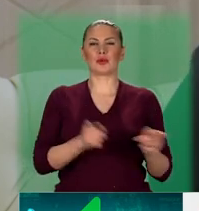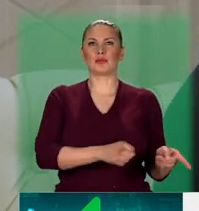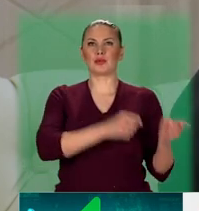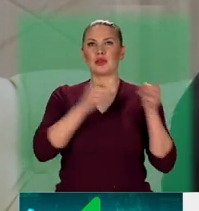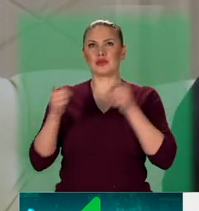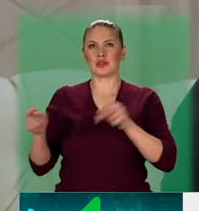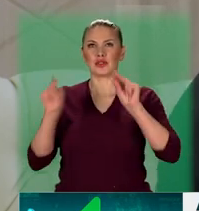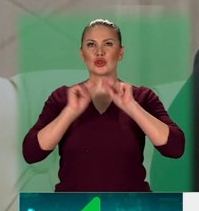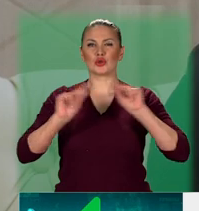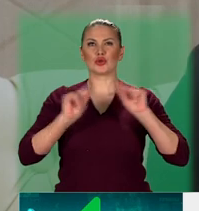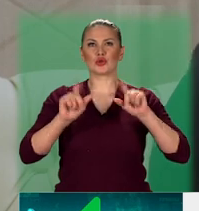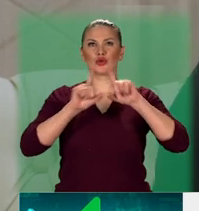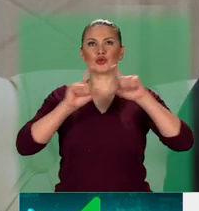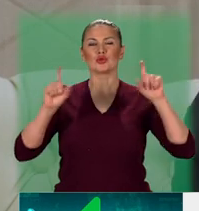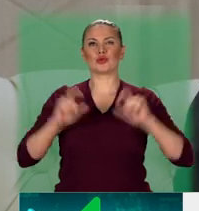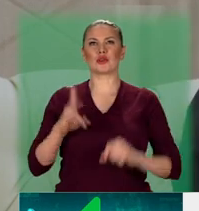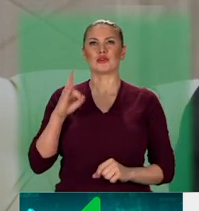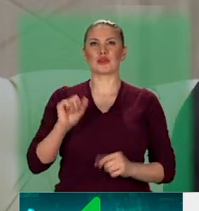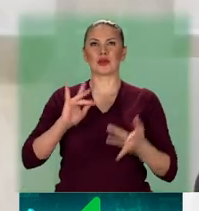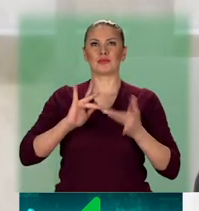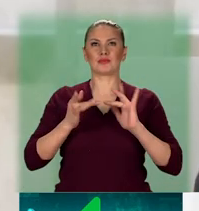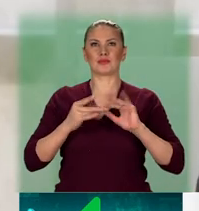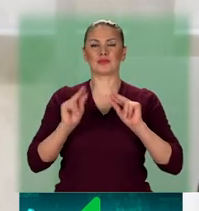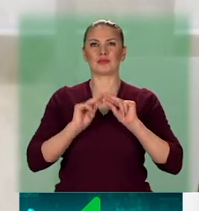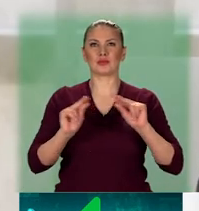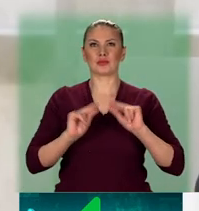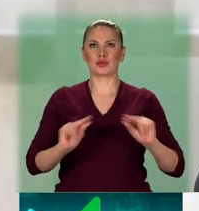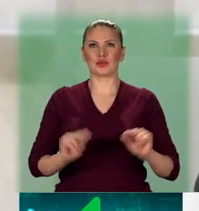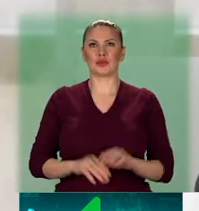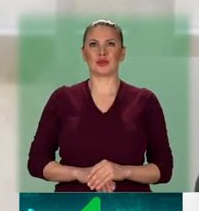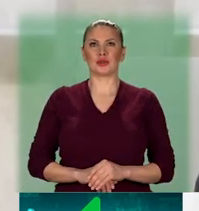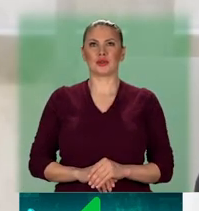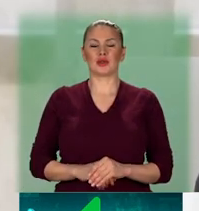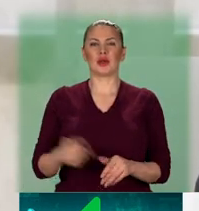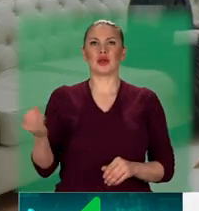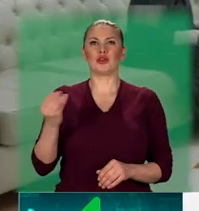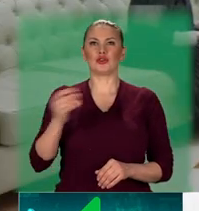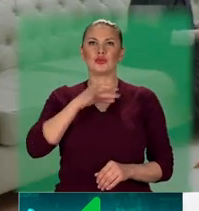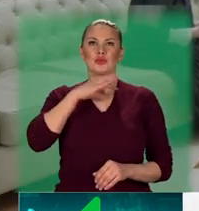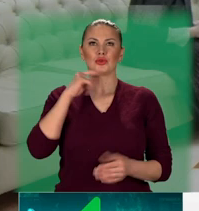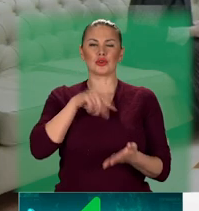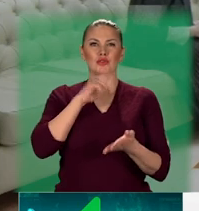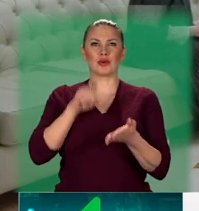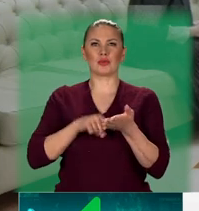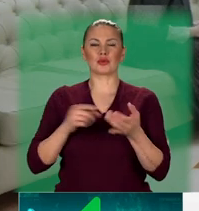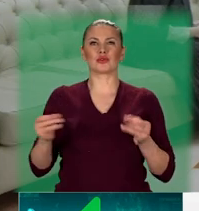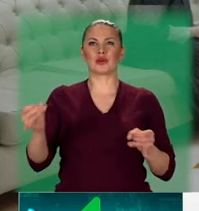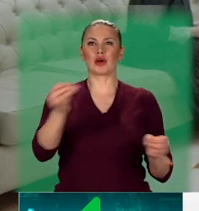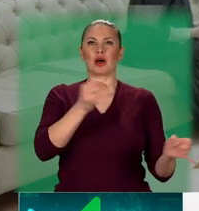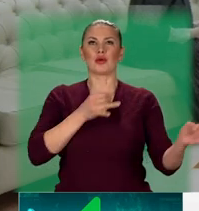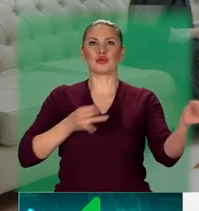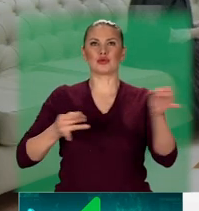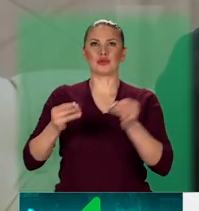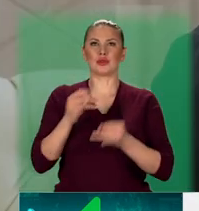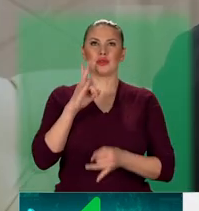обучения. Напомню, что их может быть три. Но и это не все изменения в сфере образования. В период карантина сахалинские школьники с